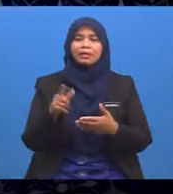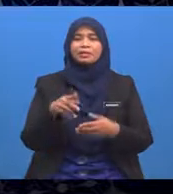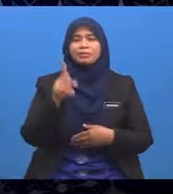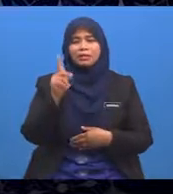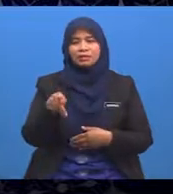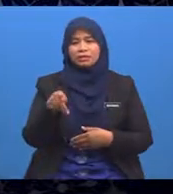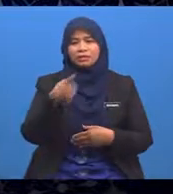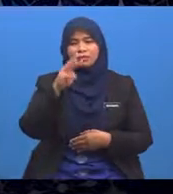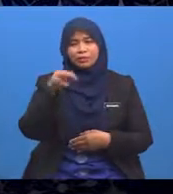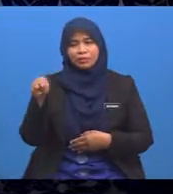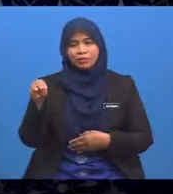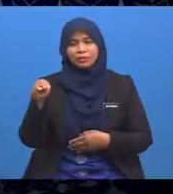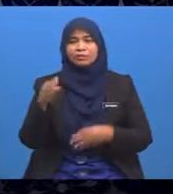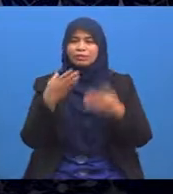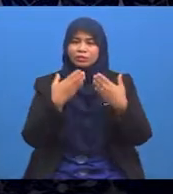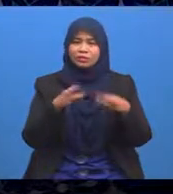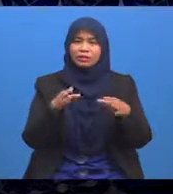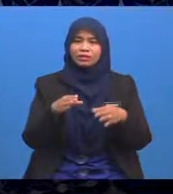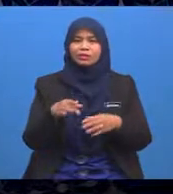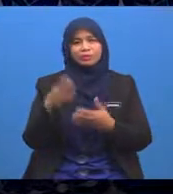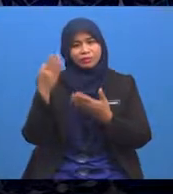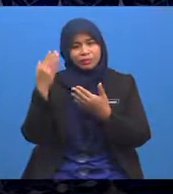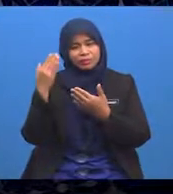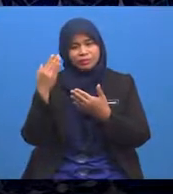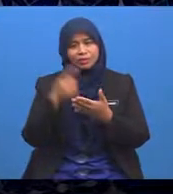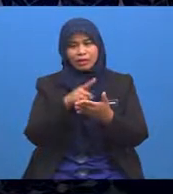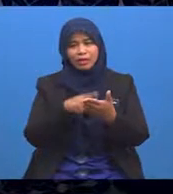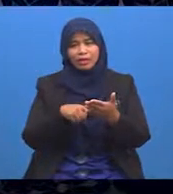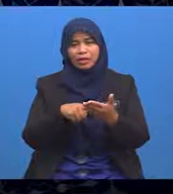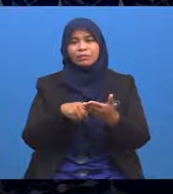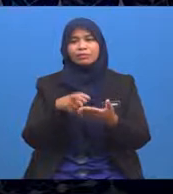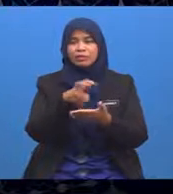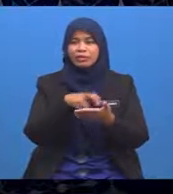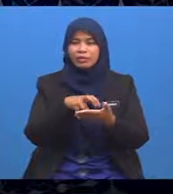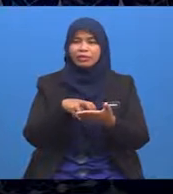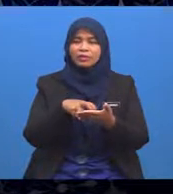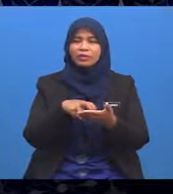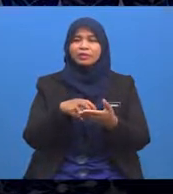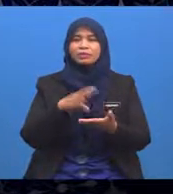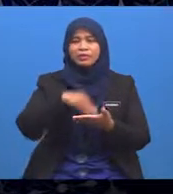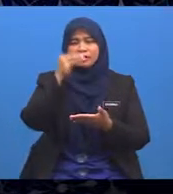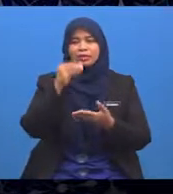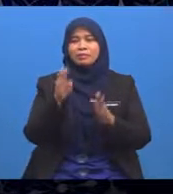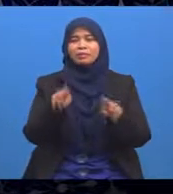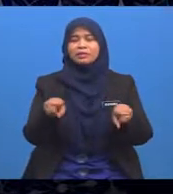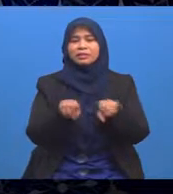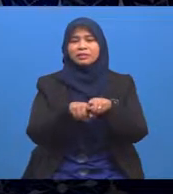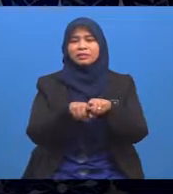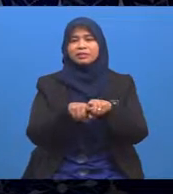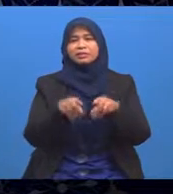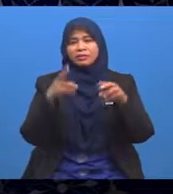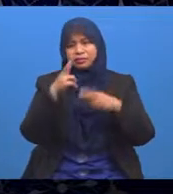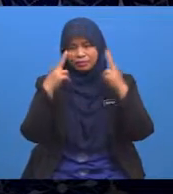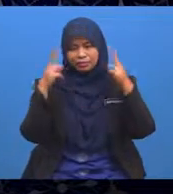pastinya murid-murid sekalian sudah ternanti-nanti untuk menerokai pembelajaran bersama ustazah pada hari